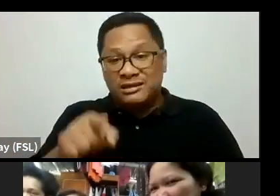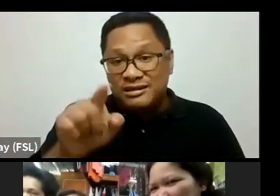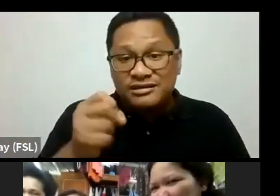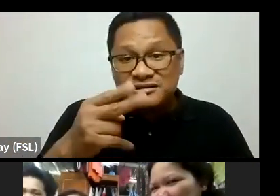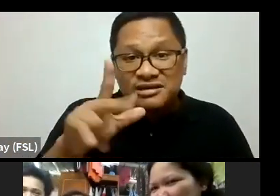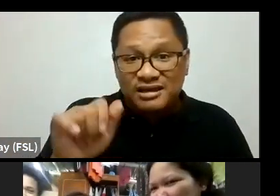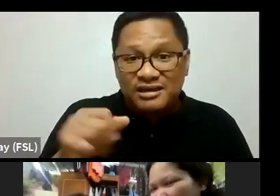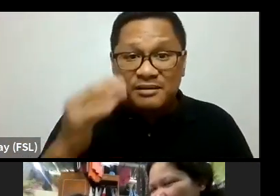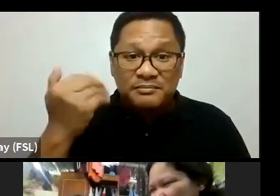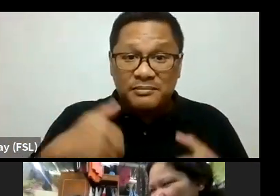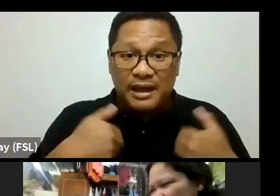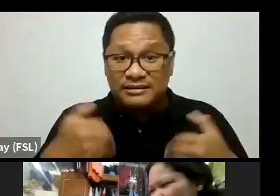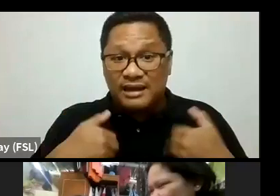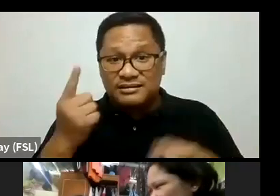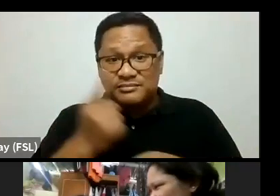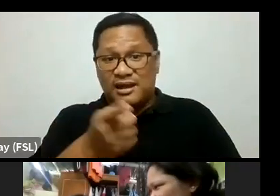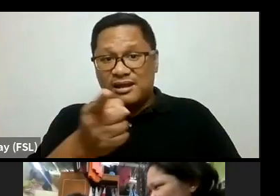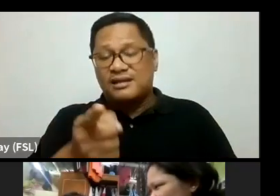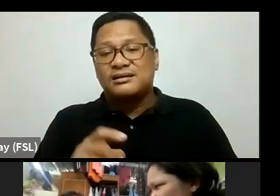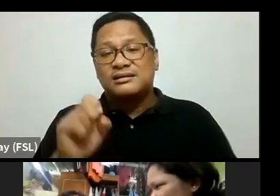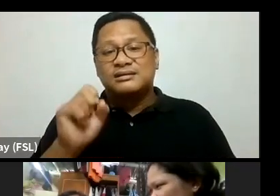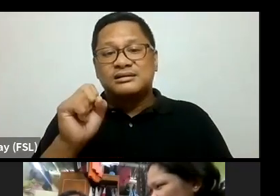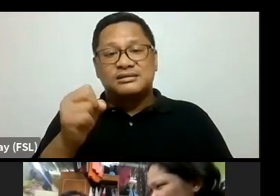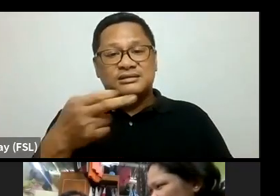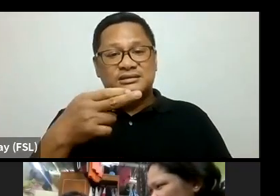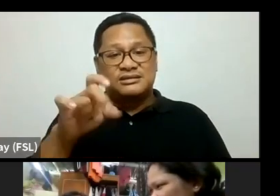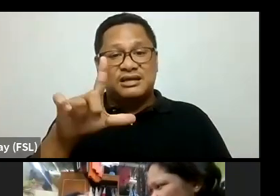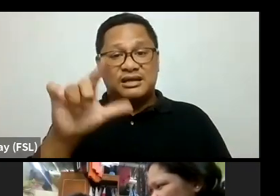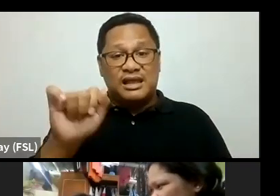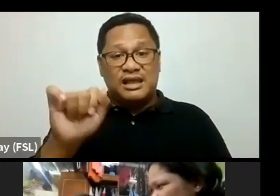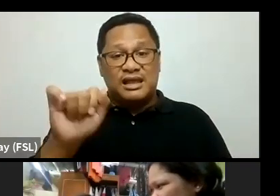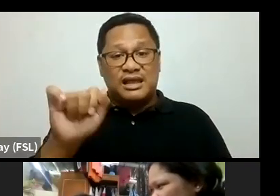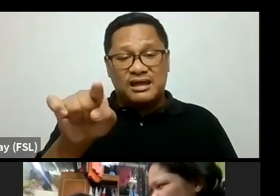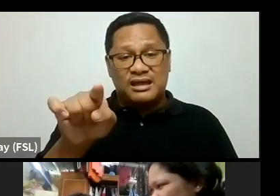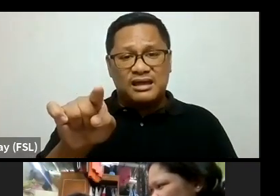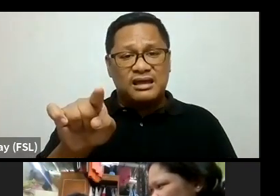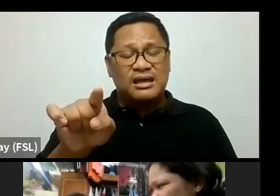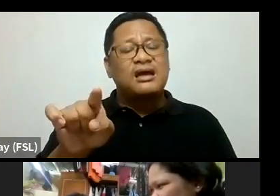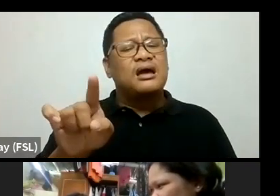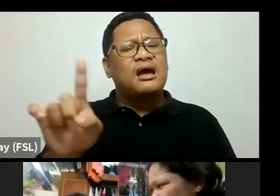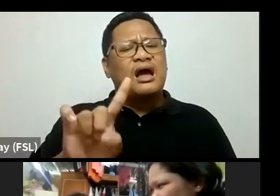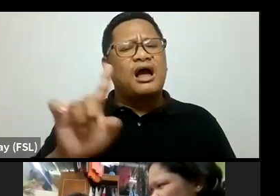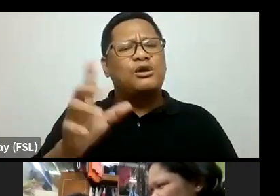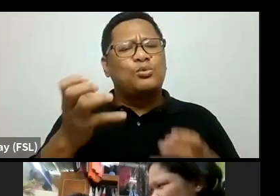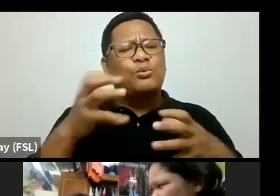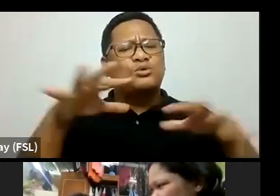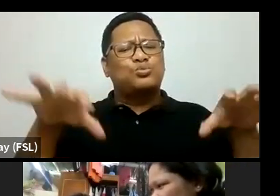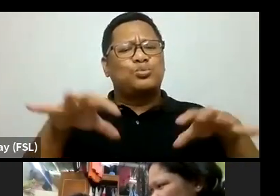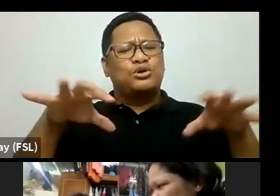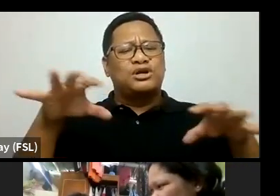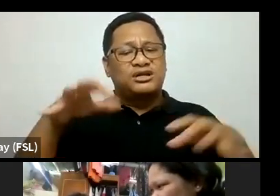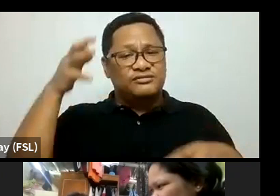eh, no? Sheila, anong gusto mo bang, anong trabaho ang gusto mo?